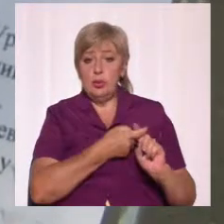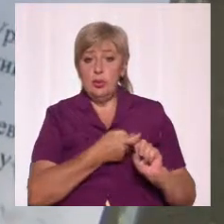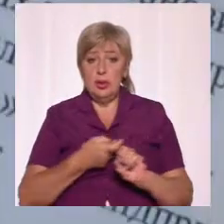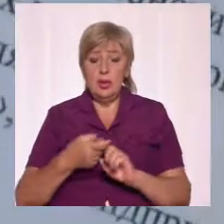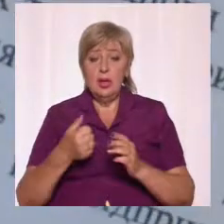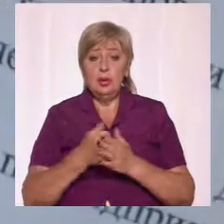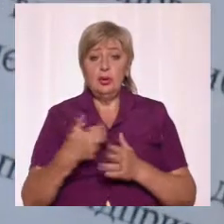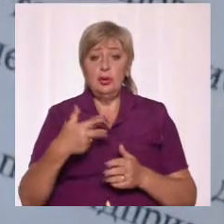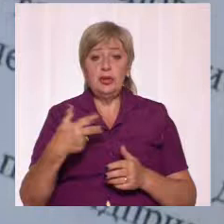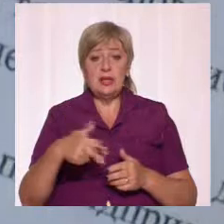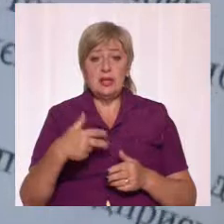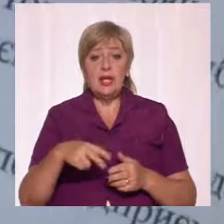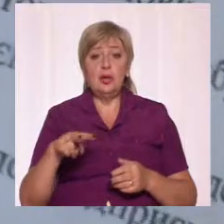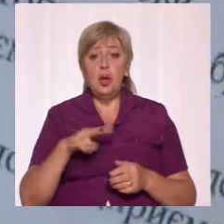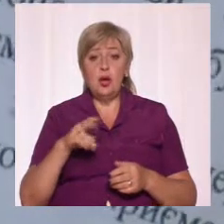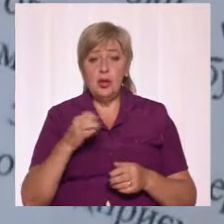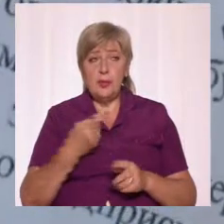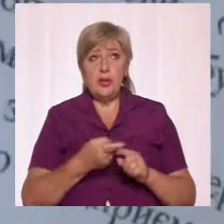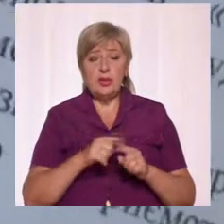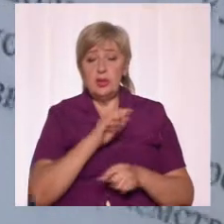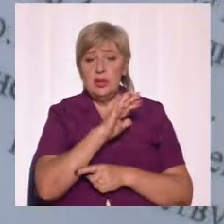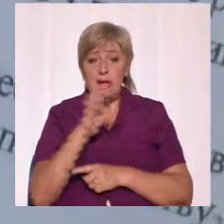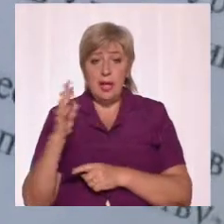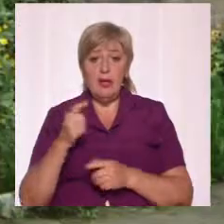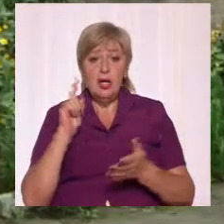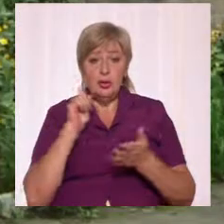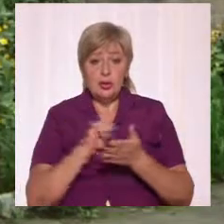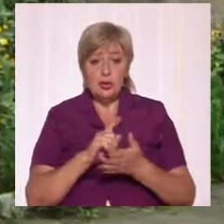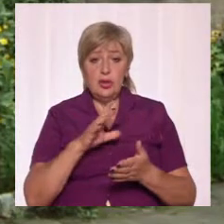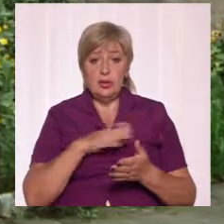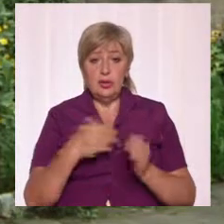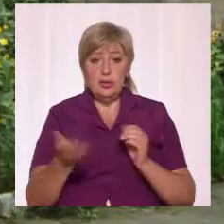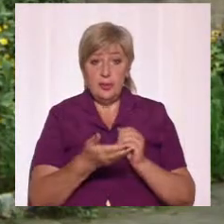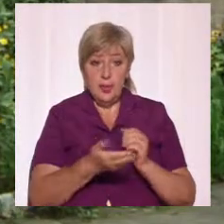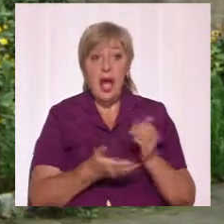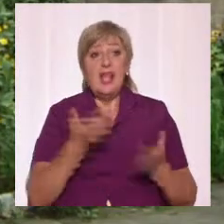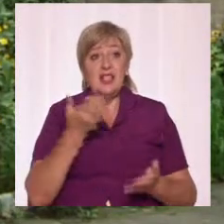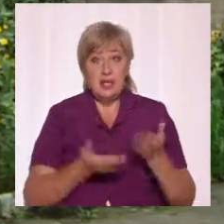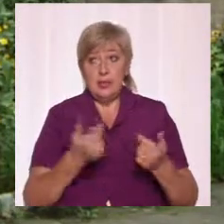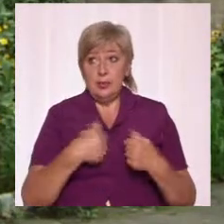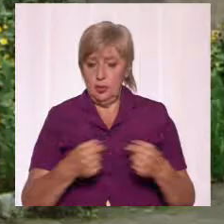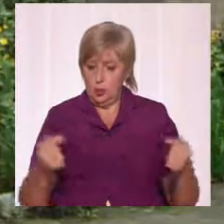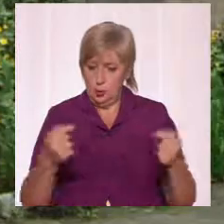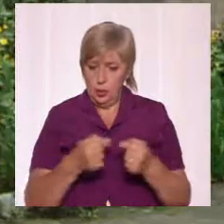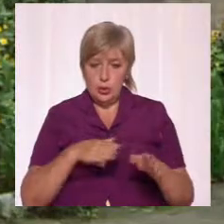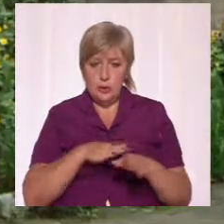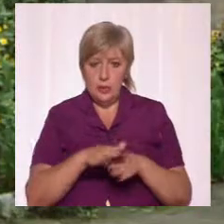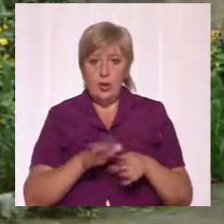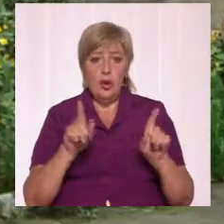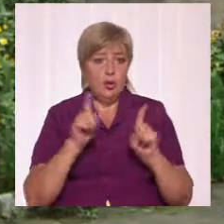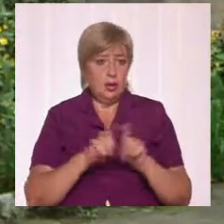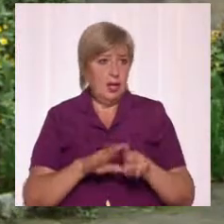30 липня ці всі дерева повинні бути уже спиляні. Якби до 30 липня це все вони зробили, то отакий би